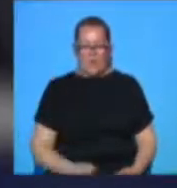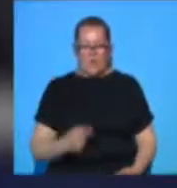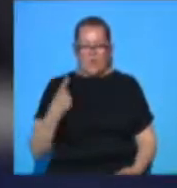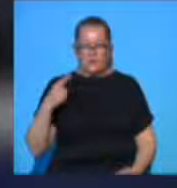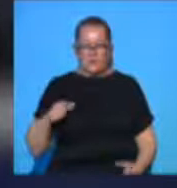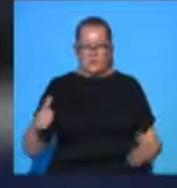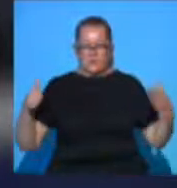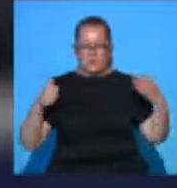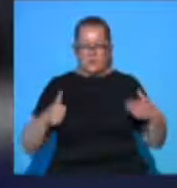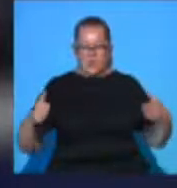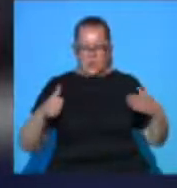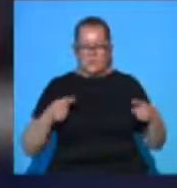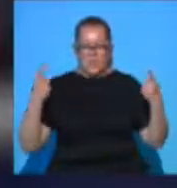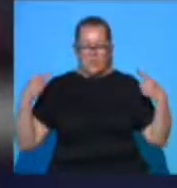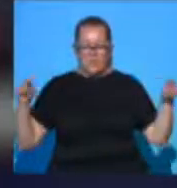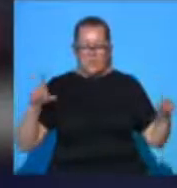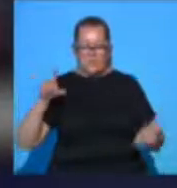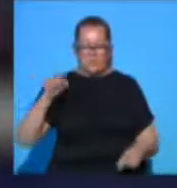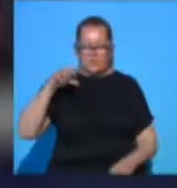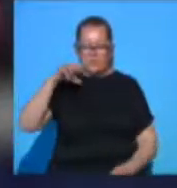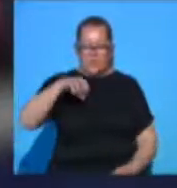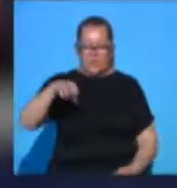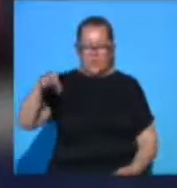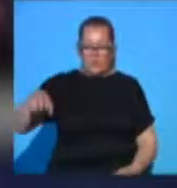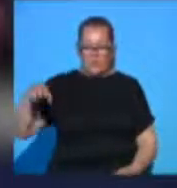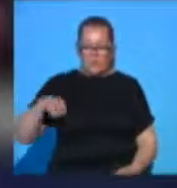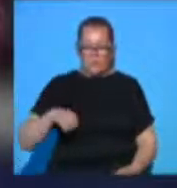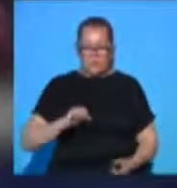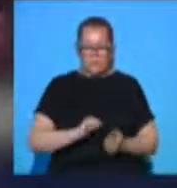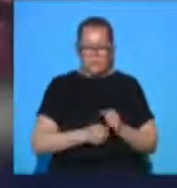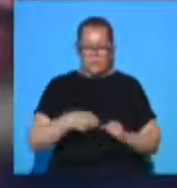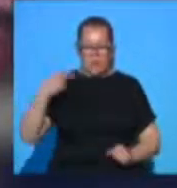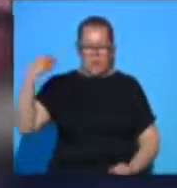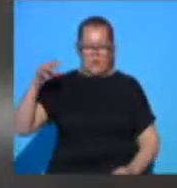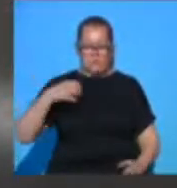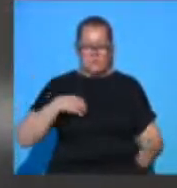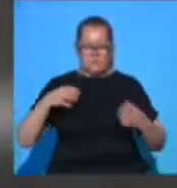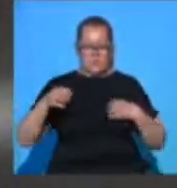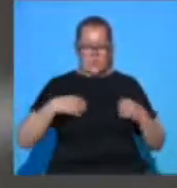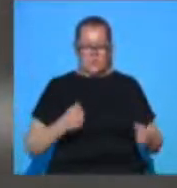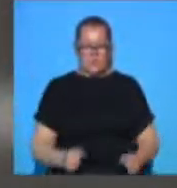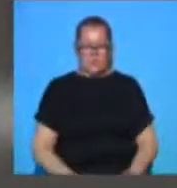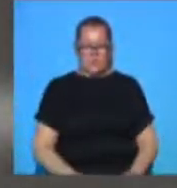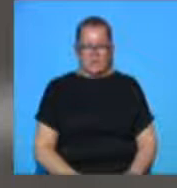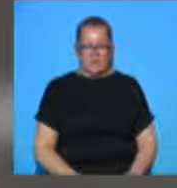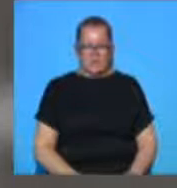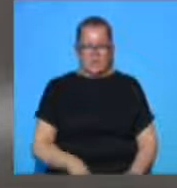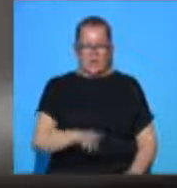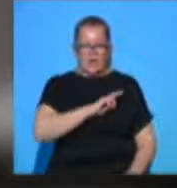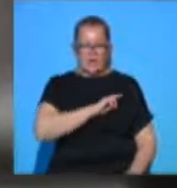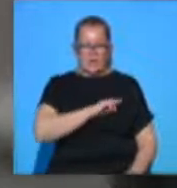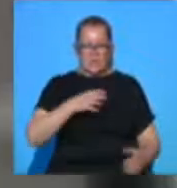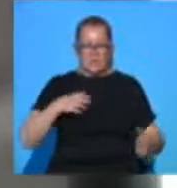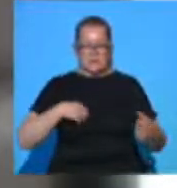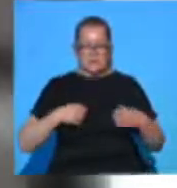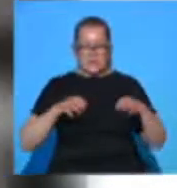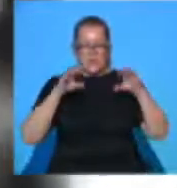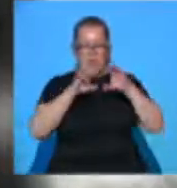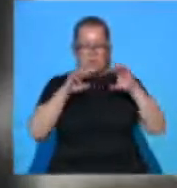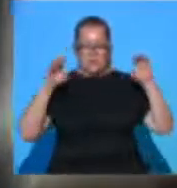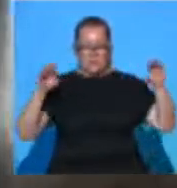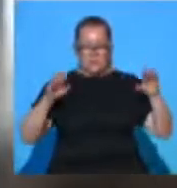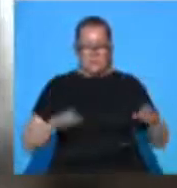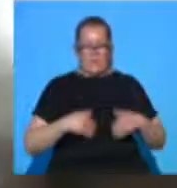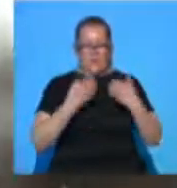160 de evenimente în peste 20 de locații sau în aer liber. Vor fi spectacole, sesiuni științifice, ateliere de teatru, dar și expoziții